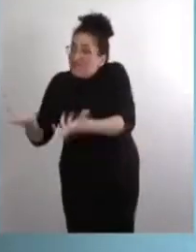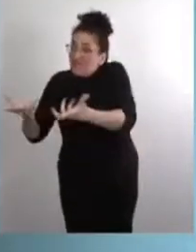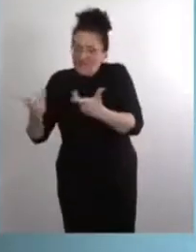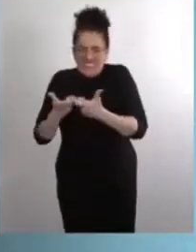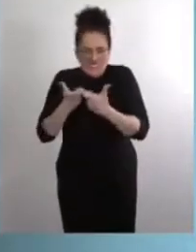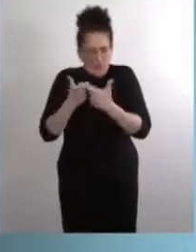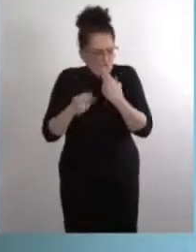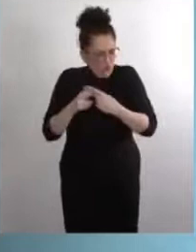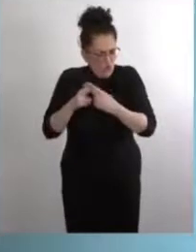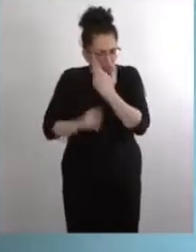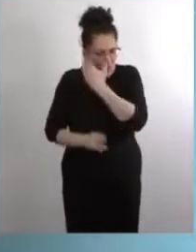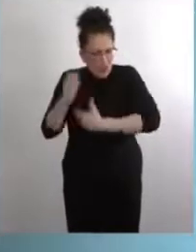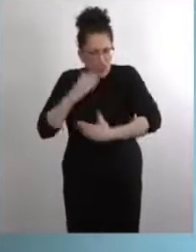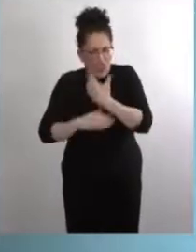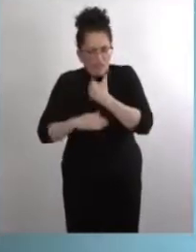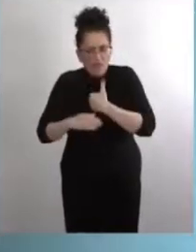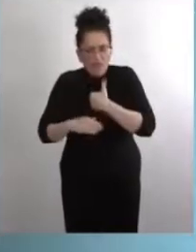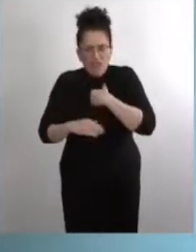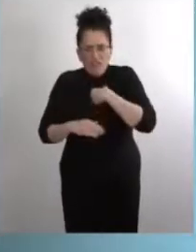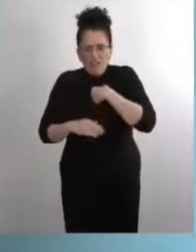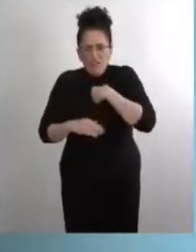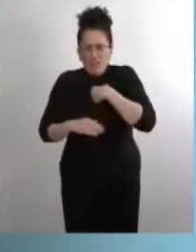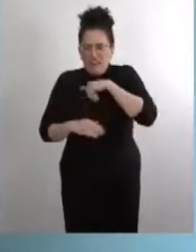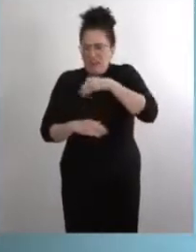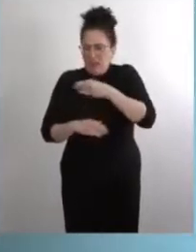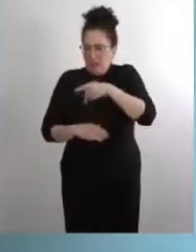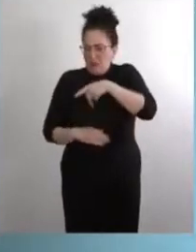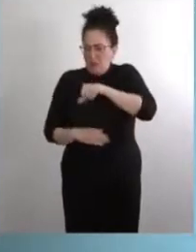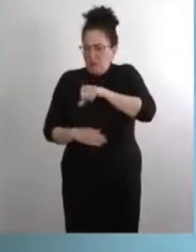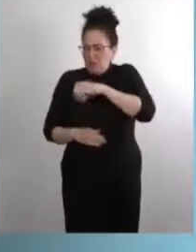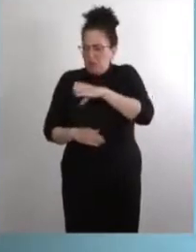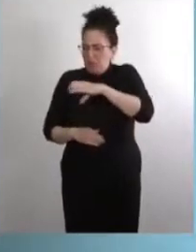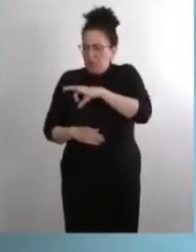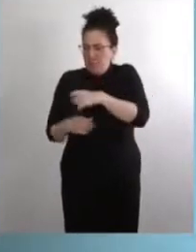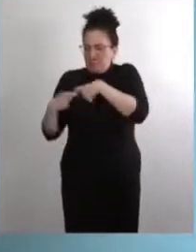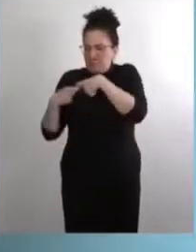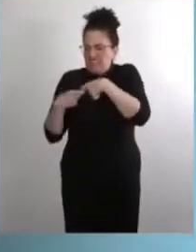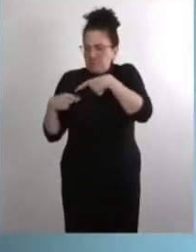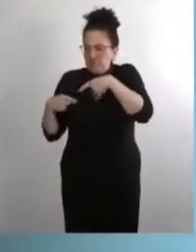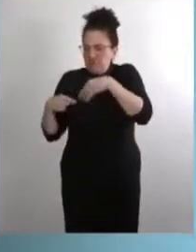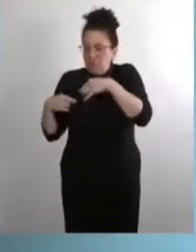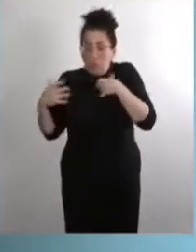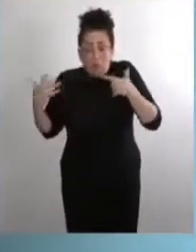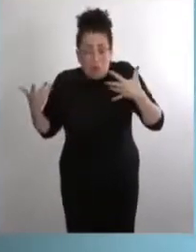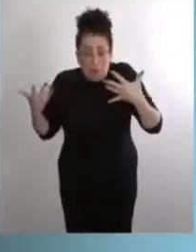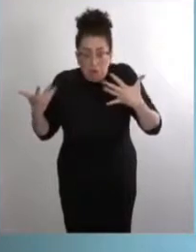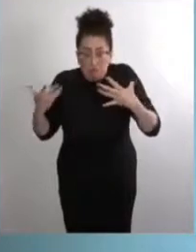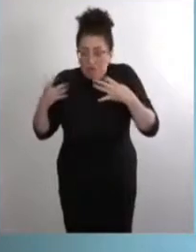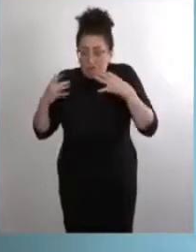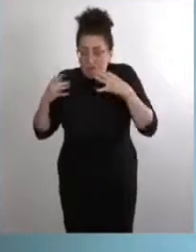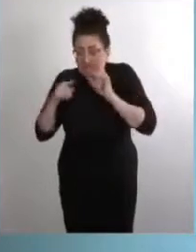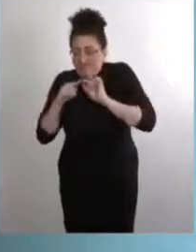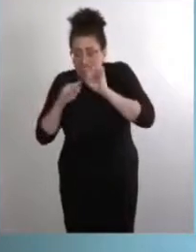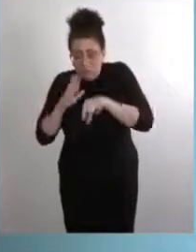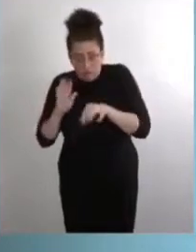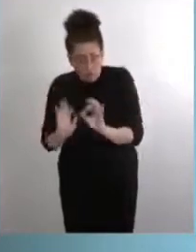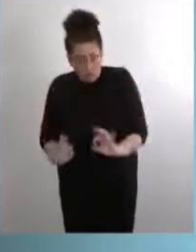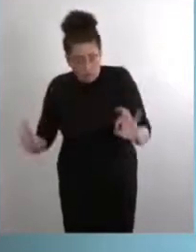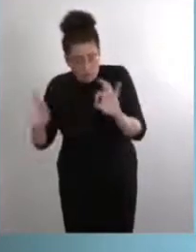40 000 euros. Donc, vous nous annoncez des fausses informations, de choses l'une, Madame Bichet, ou vous ne relisez pas les documents qu'on